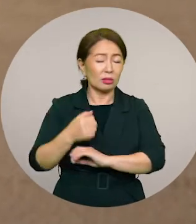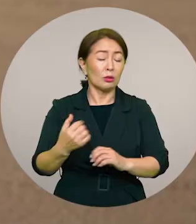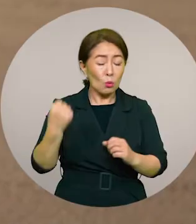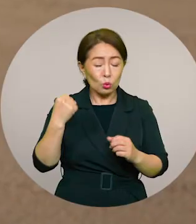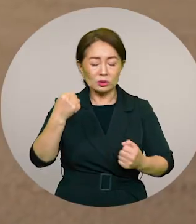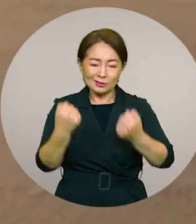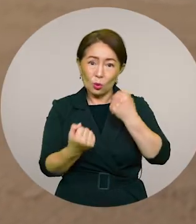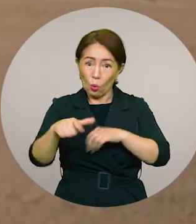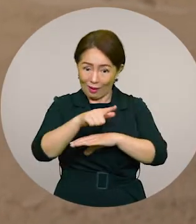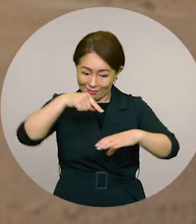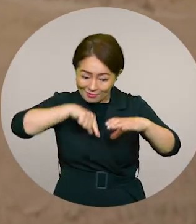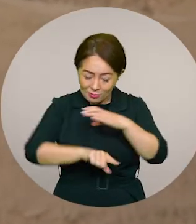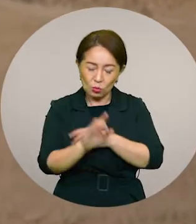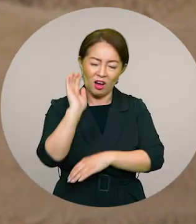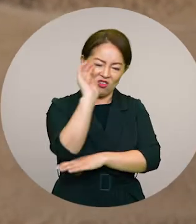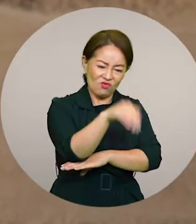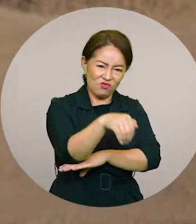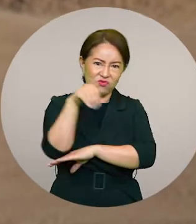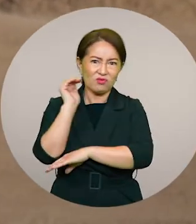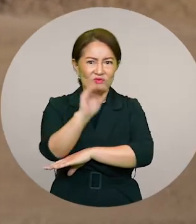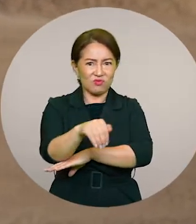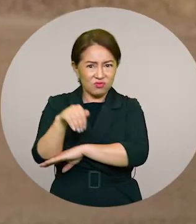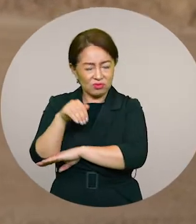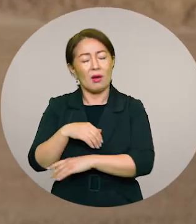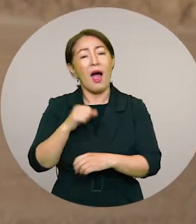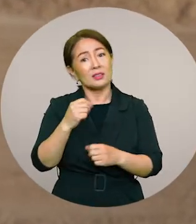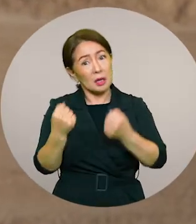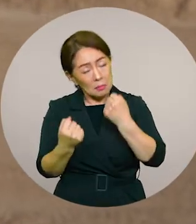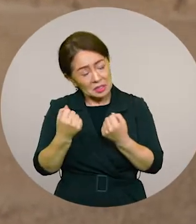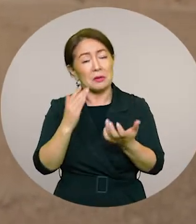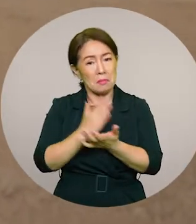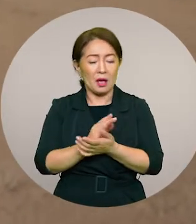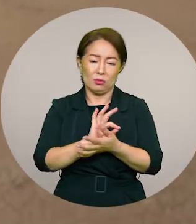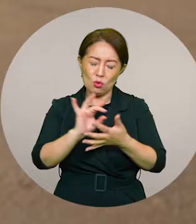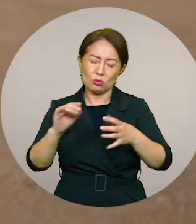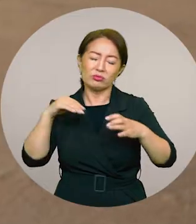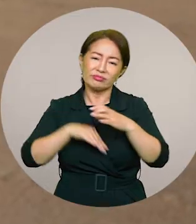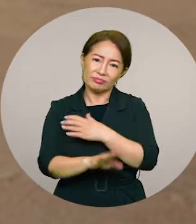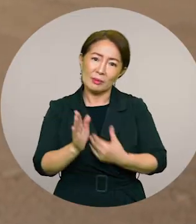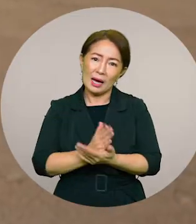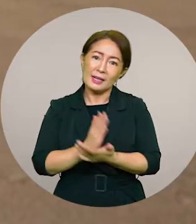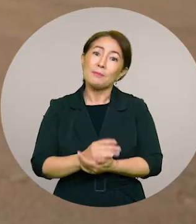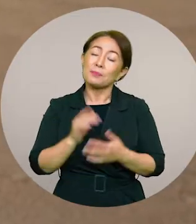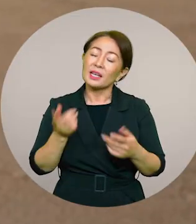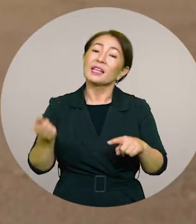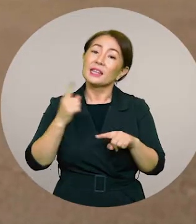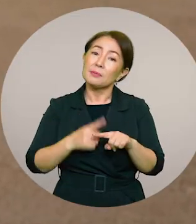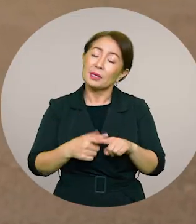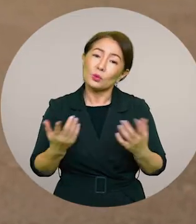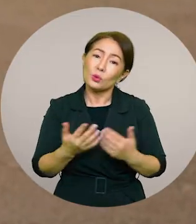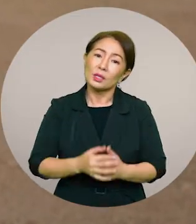чадалтай далдуурхайн одоогийн байдлаар одоо хамгийн том утгуур тачигч байдаг тийм ээ. Одоо тийм машин бас болж байна. За дээрэс